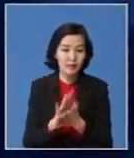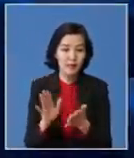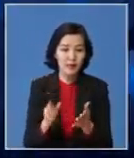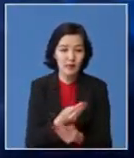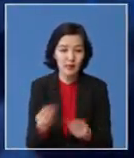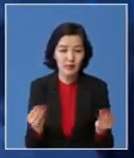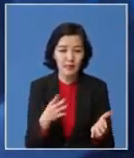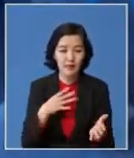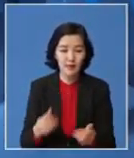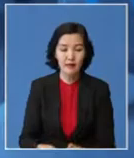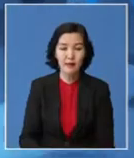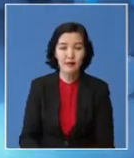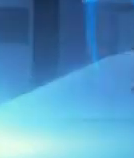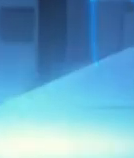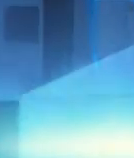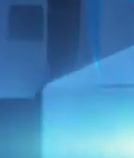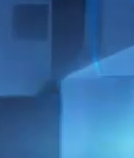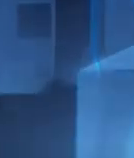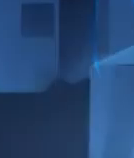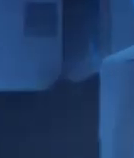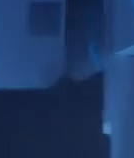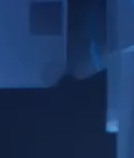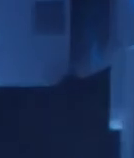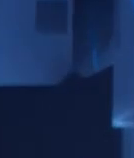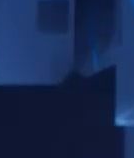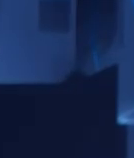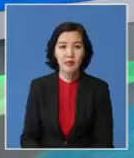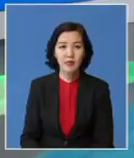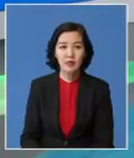Ануар Амангельдинов, Габит Кабдрахман, телеканал ЖТСУ.